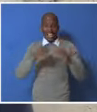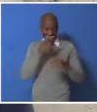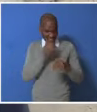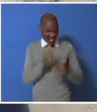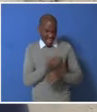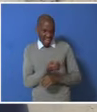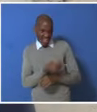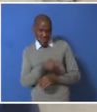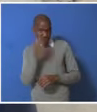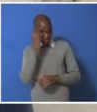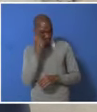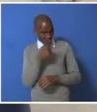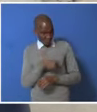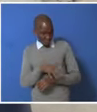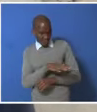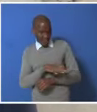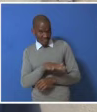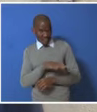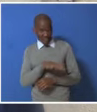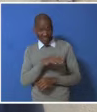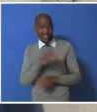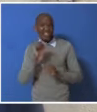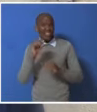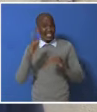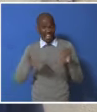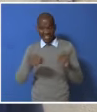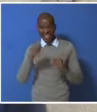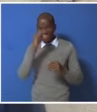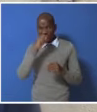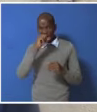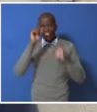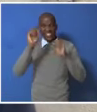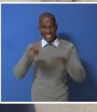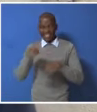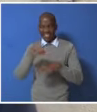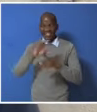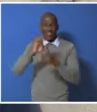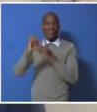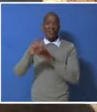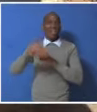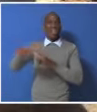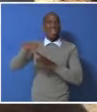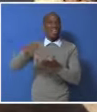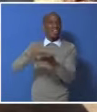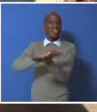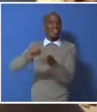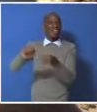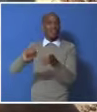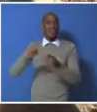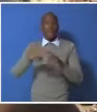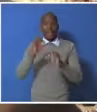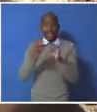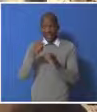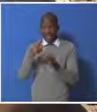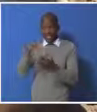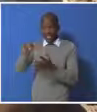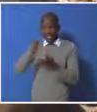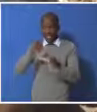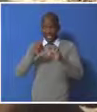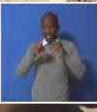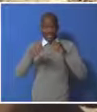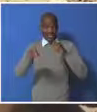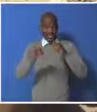eta digase tse di teng tse re nang natso tse re di itseng tse di kgotelang tikologo mme ga re dirisa boloko